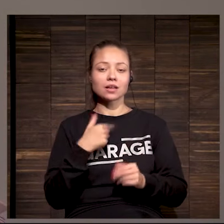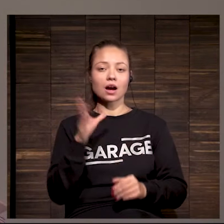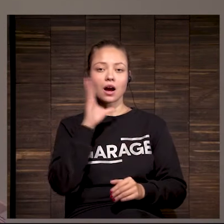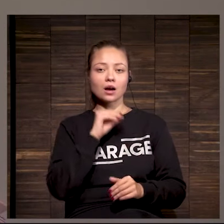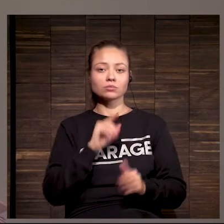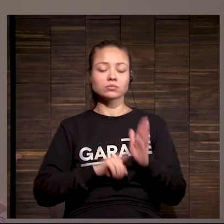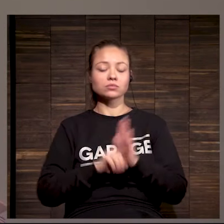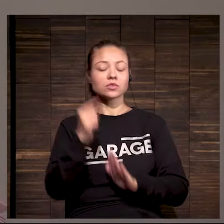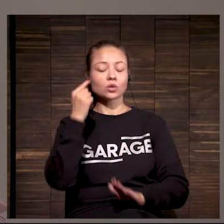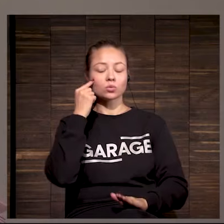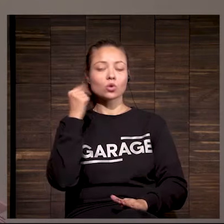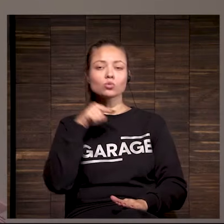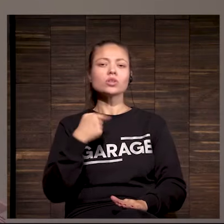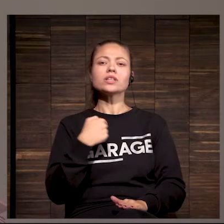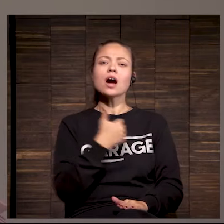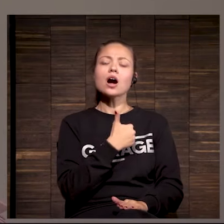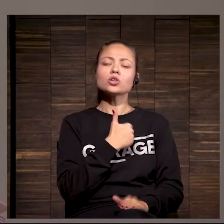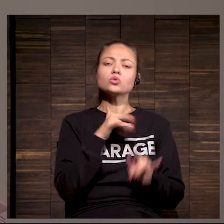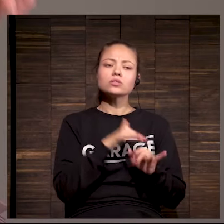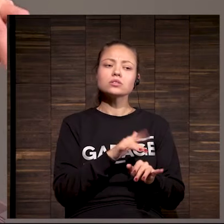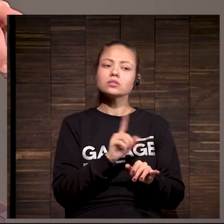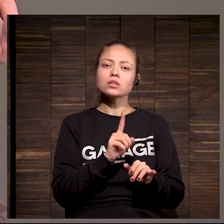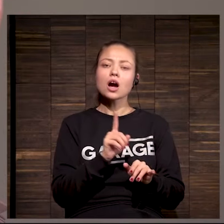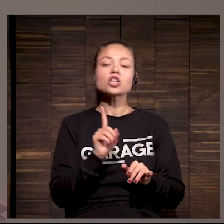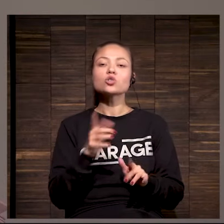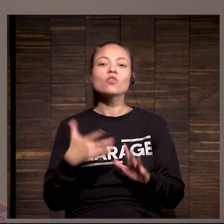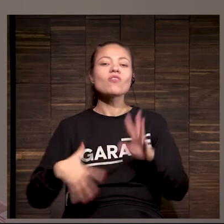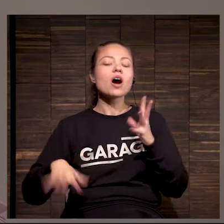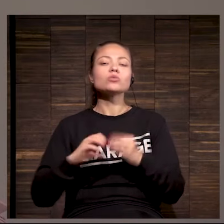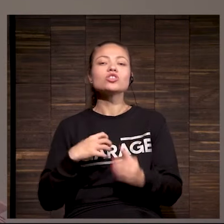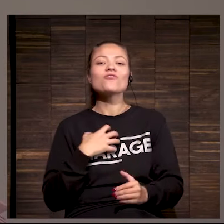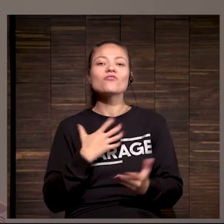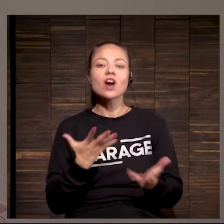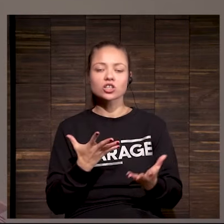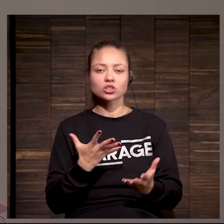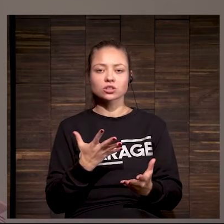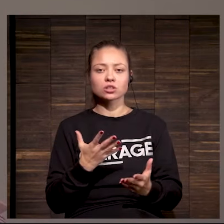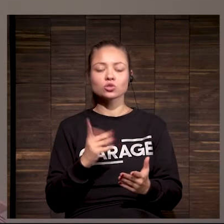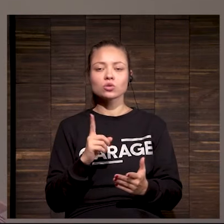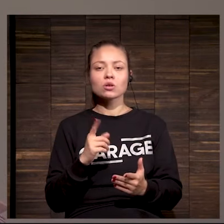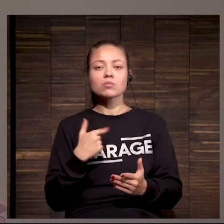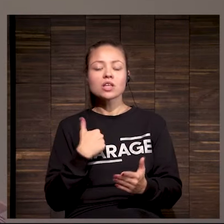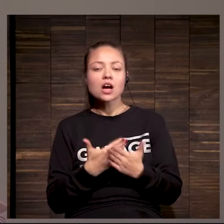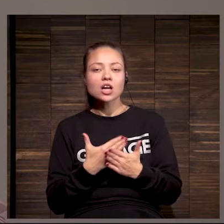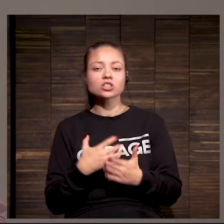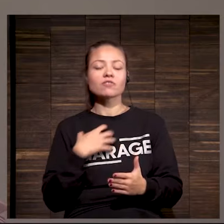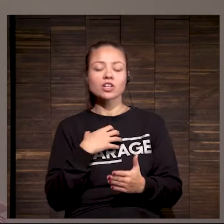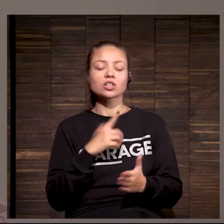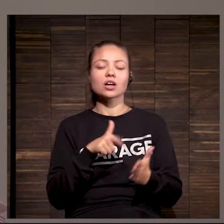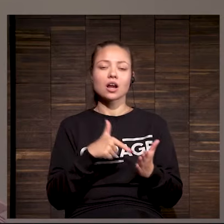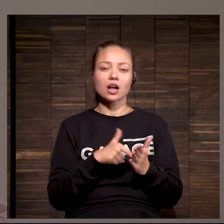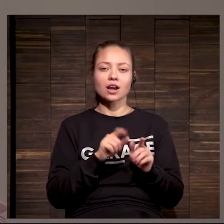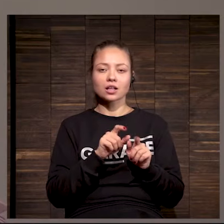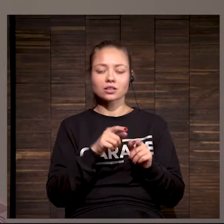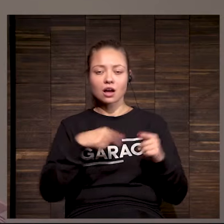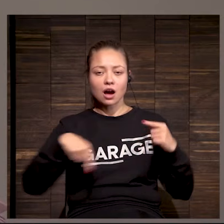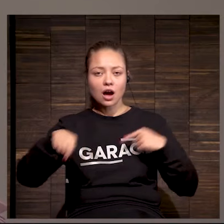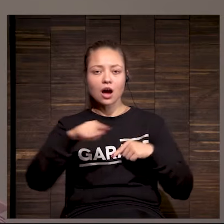задуматься не о том что я хочу сделать а что важно вообще мне кажется что важны города люди и места то как